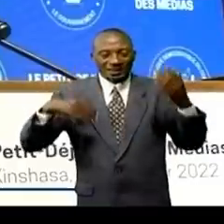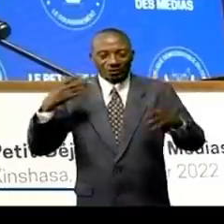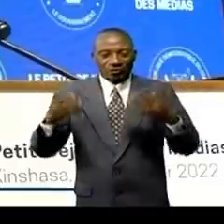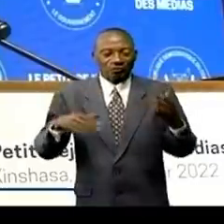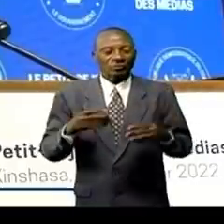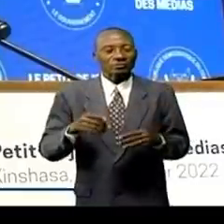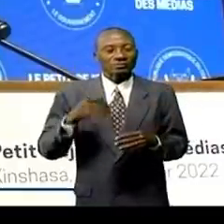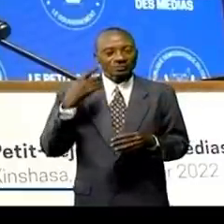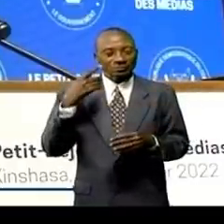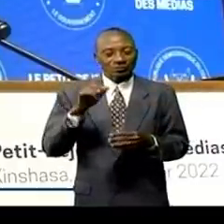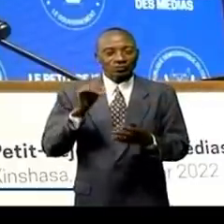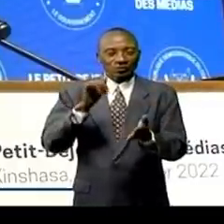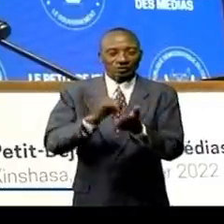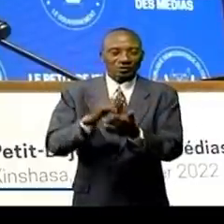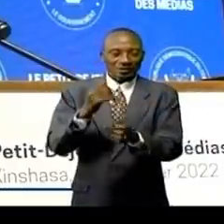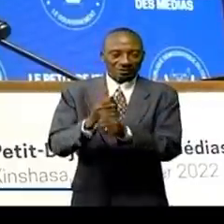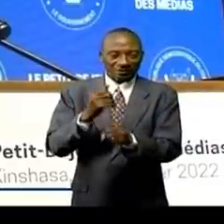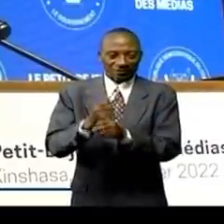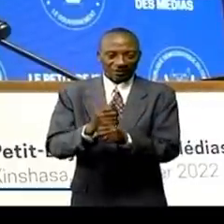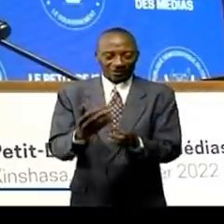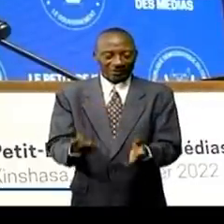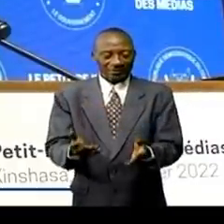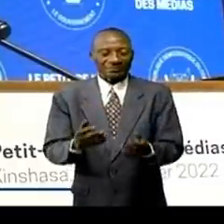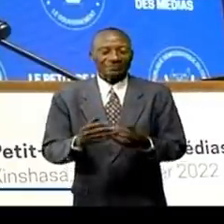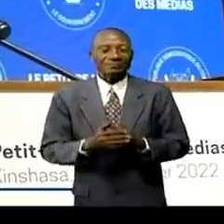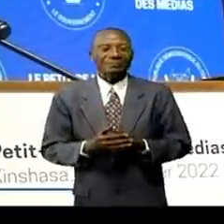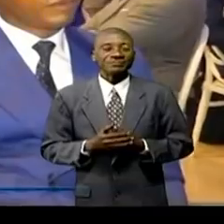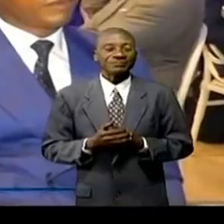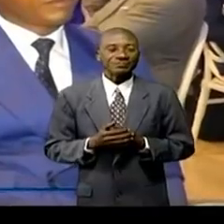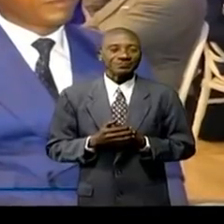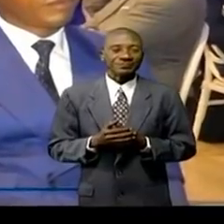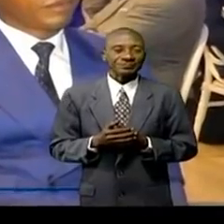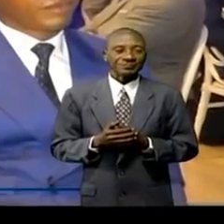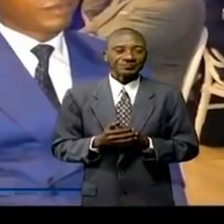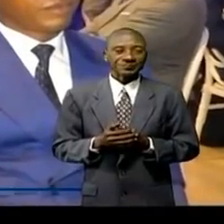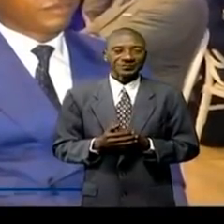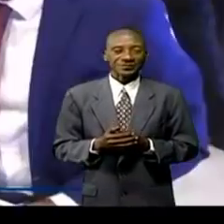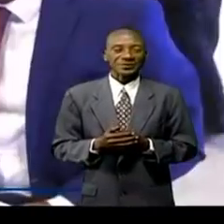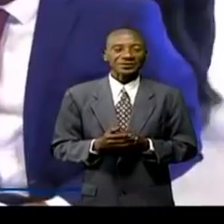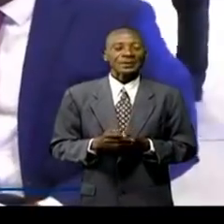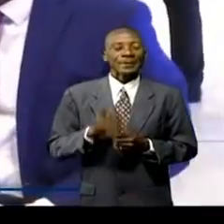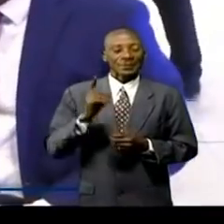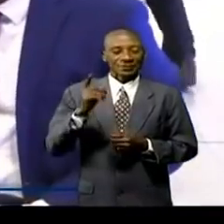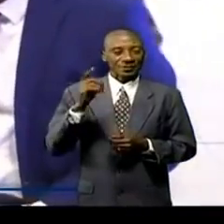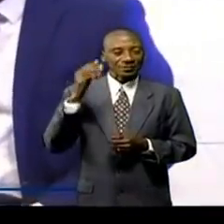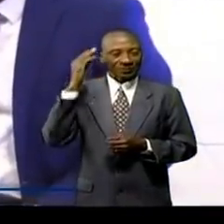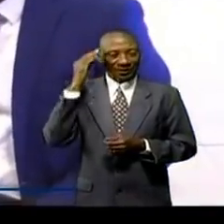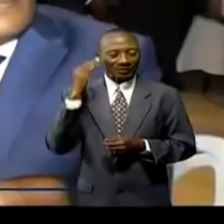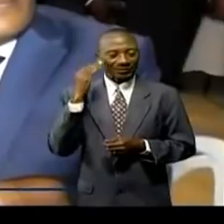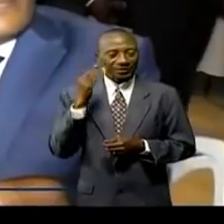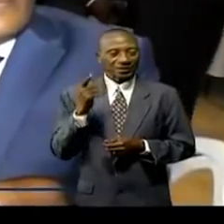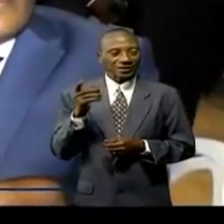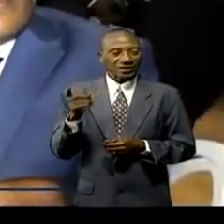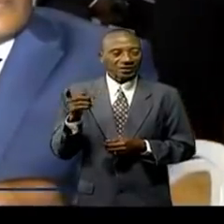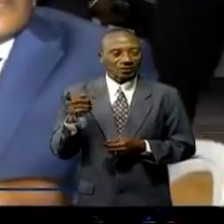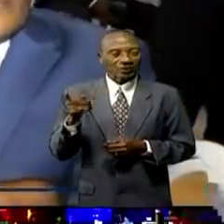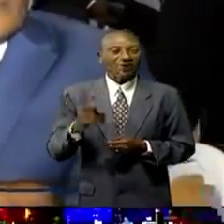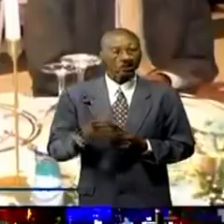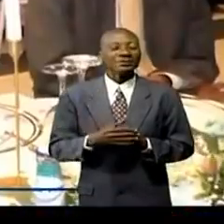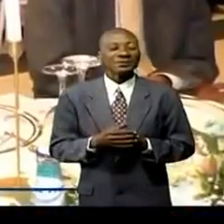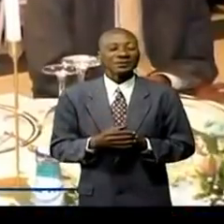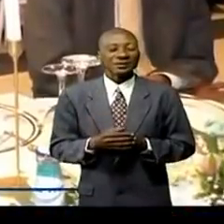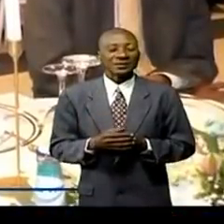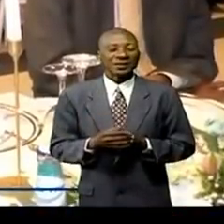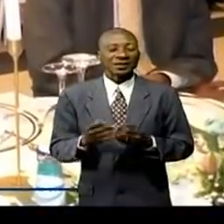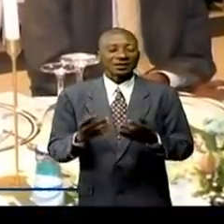vôtres, qui sont venues des États généraux. Jean-Michel Samalou Kondé Kyenge a saisi cette occasion pour